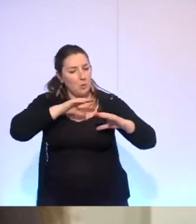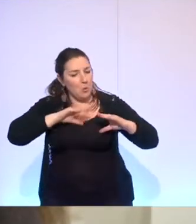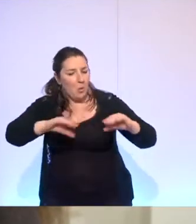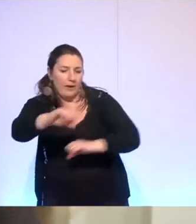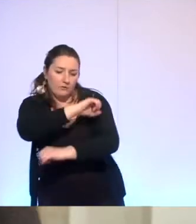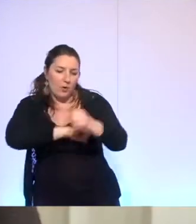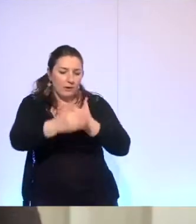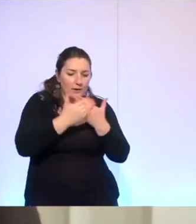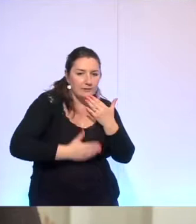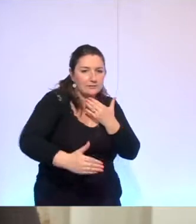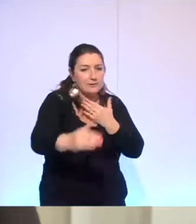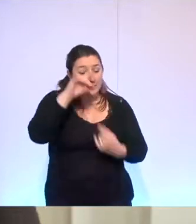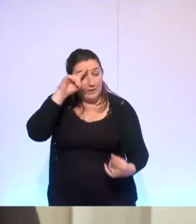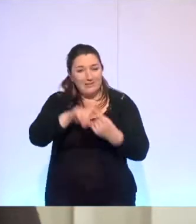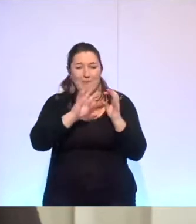de l'Assemblée délibérante.